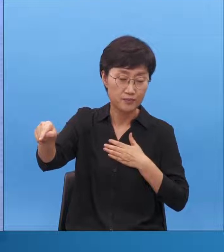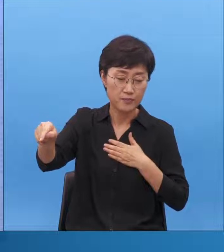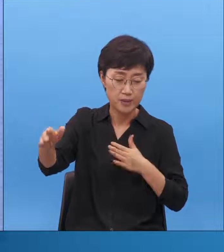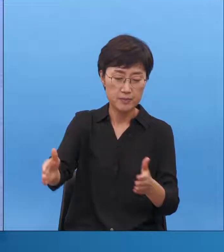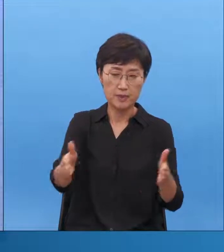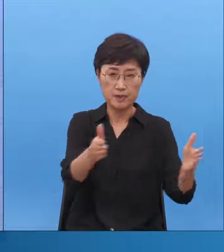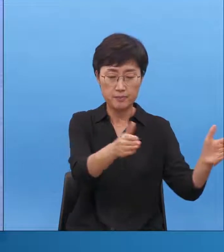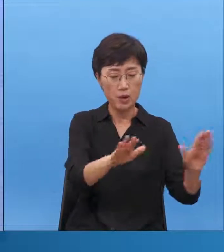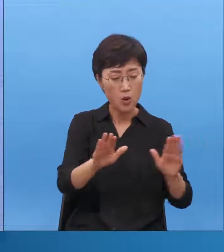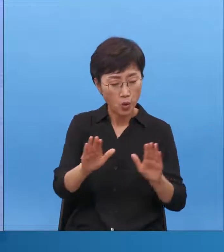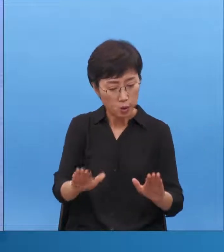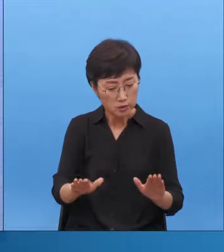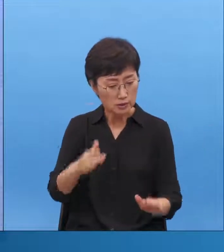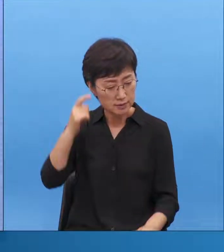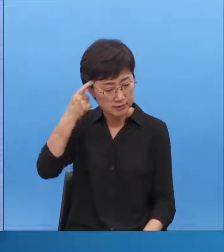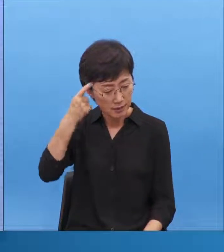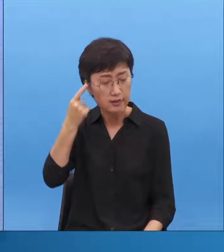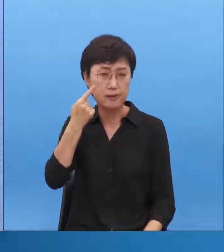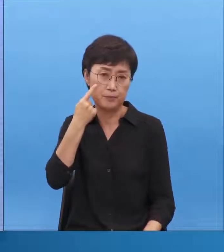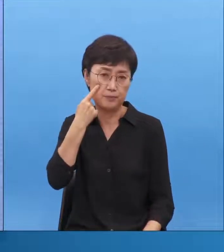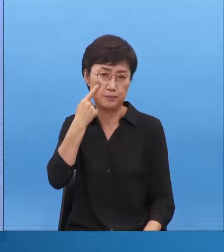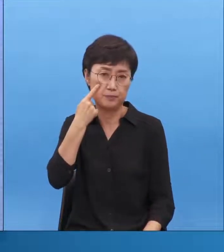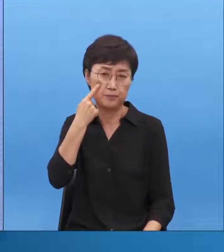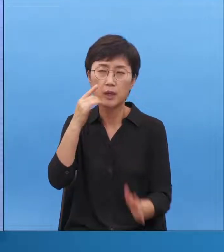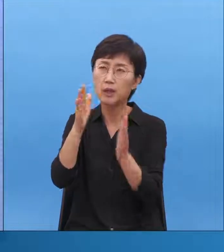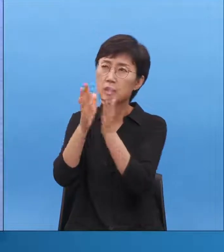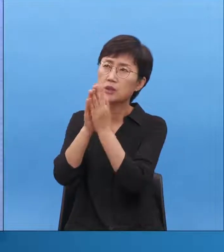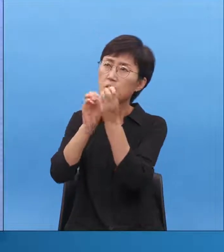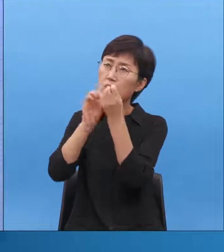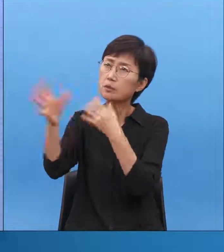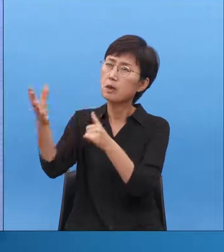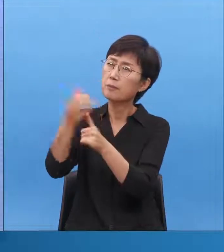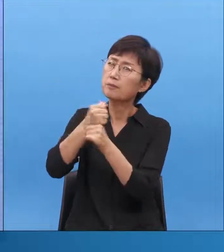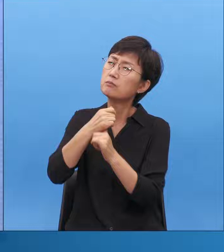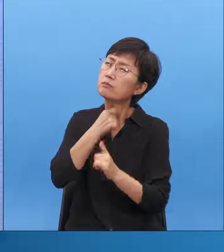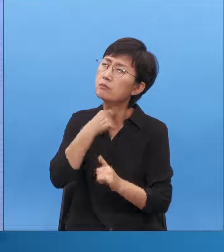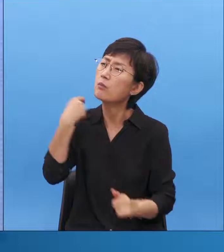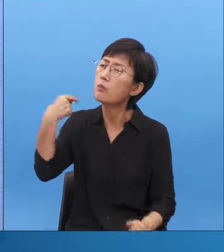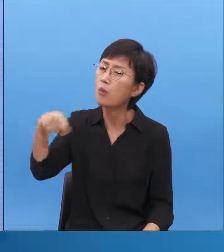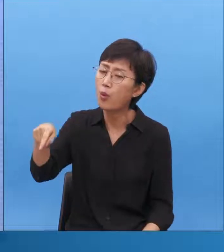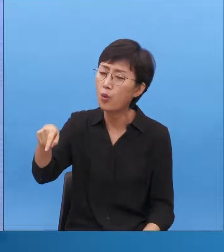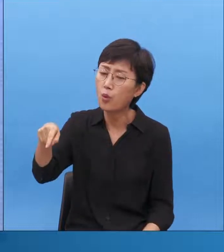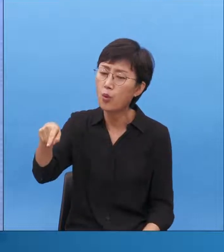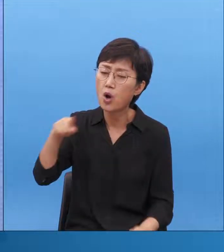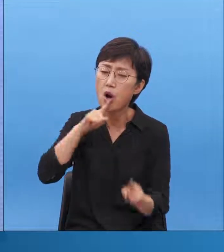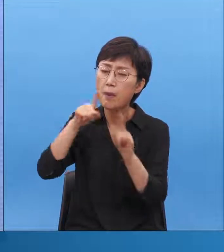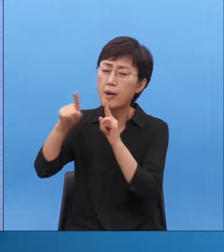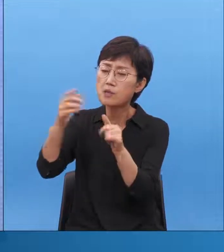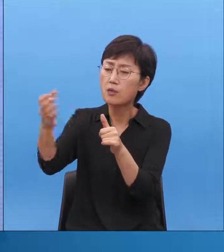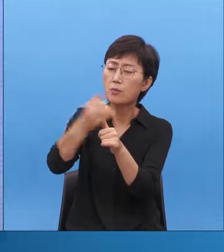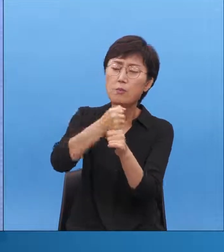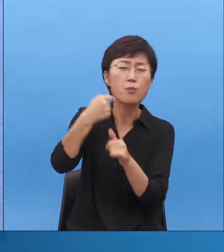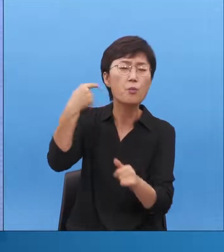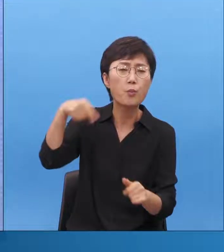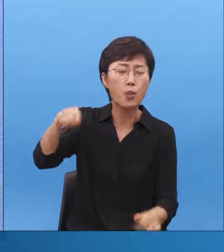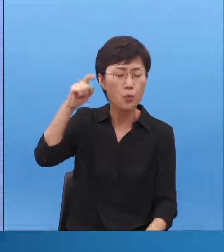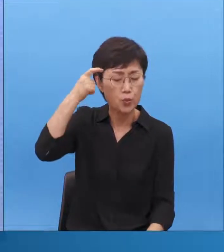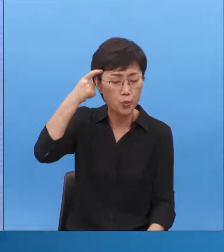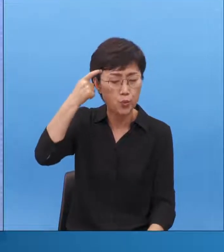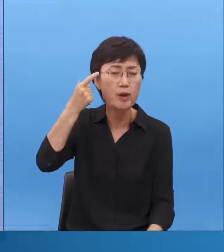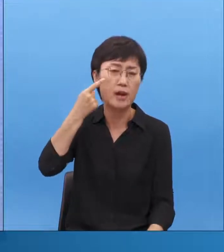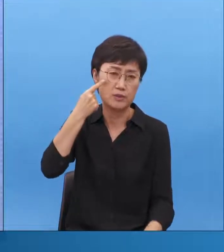오늘 본문에서 굳게 붙잡아야 돼요. And we have to firmly hold on to, from the word, what kind of answers that we're going to receive. 이제 이번 세